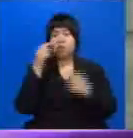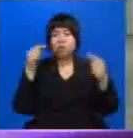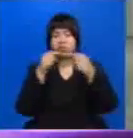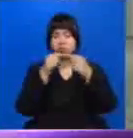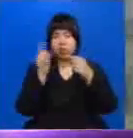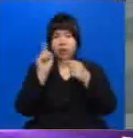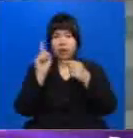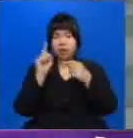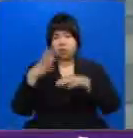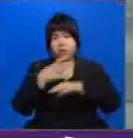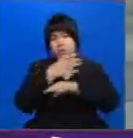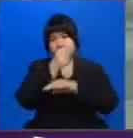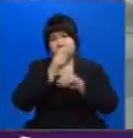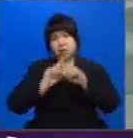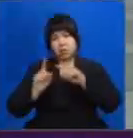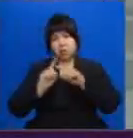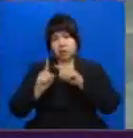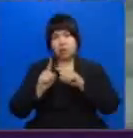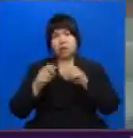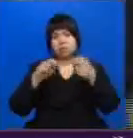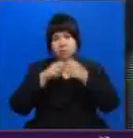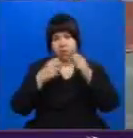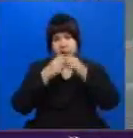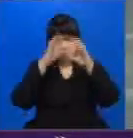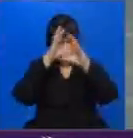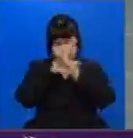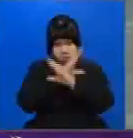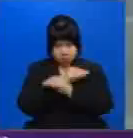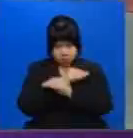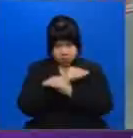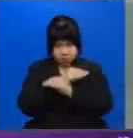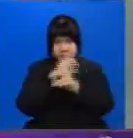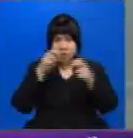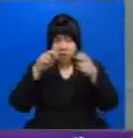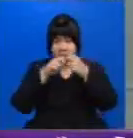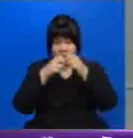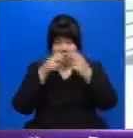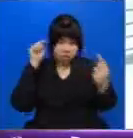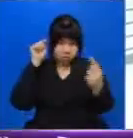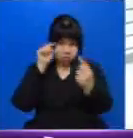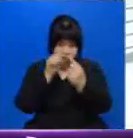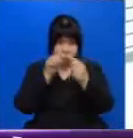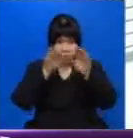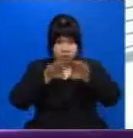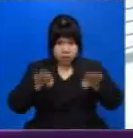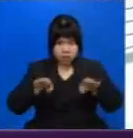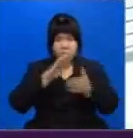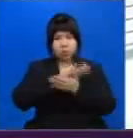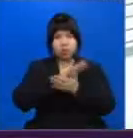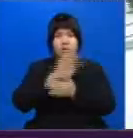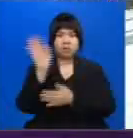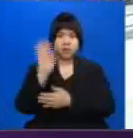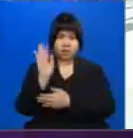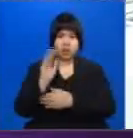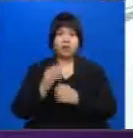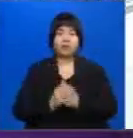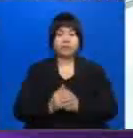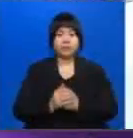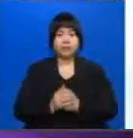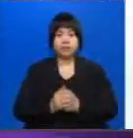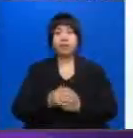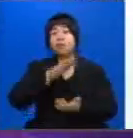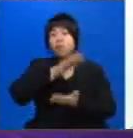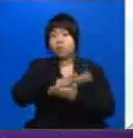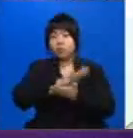ที่ผ่านมาหลายครั้งเกิดในเวลากลางคืนและเป้าหมายไม่ใช่เด็กและโรงเรียนด้านโรงเรียนที่อยู่ใกล้พื้นที่การชุมนุ